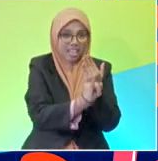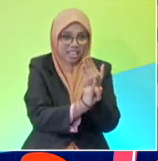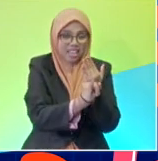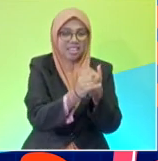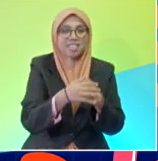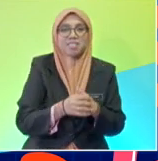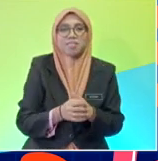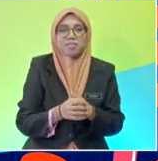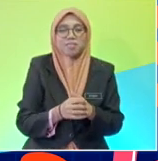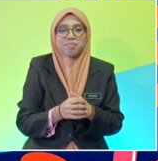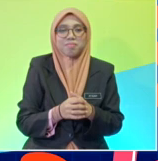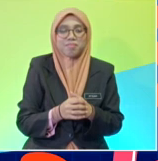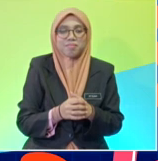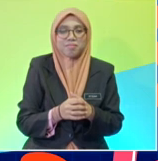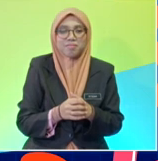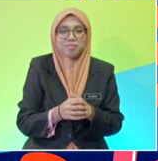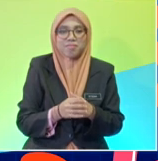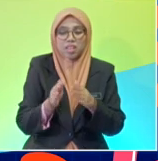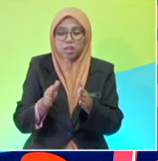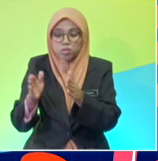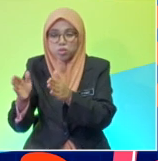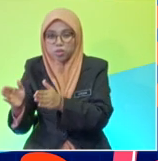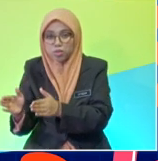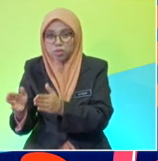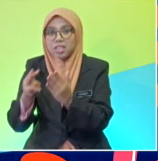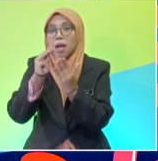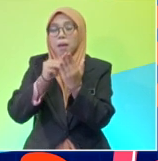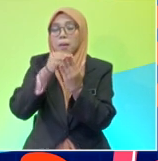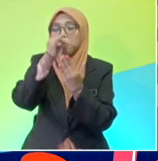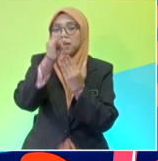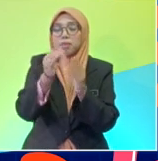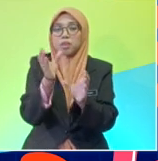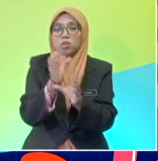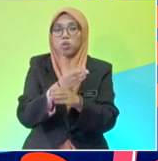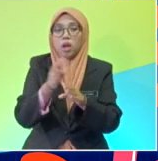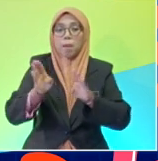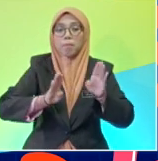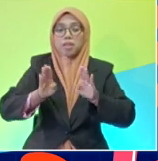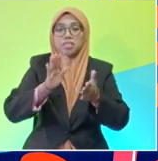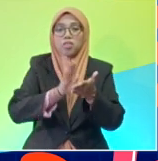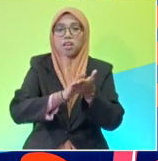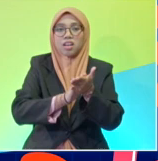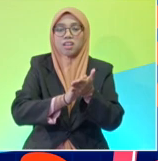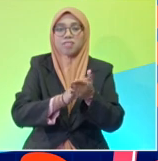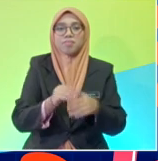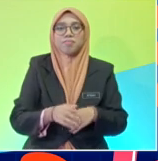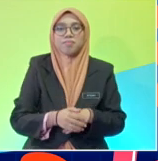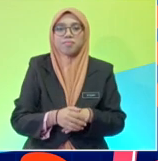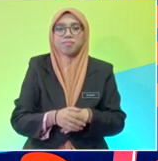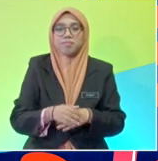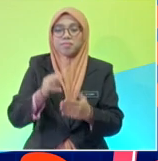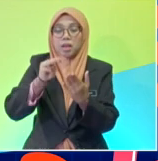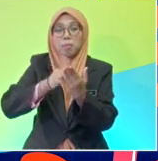May. Dah kat sini. Ada di situ. Bentuk bahasa sekolah. Betul. May, Jun. Januari,